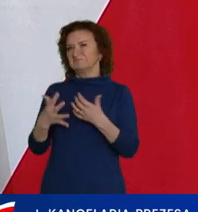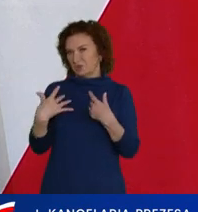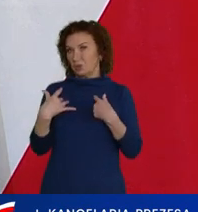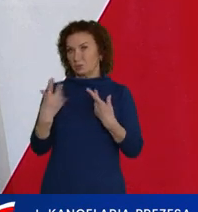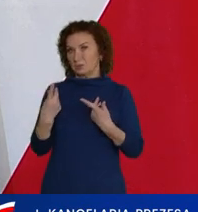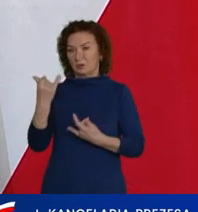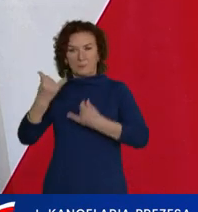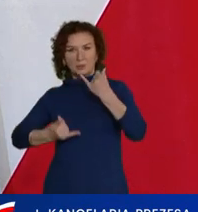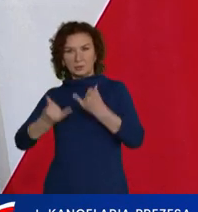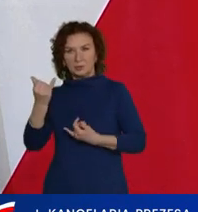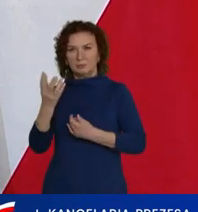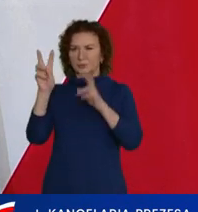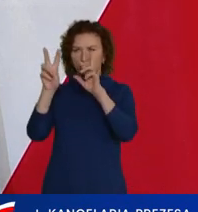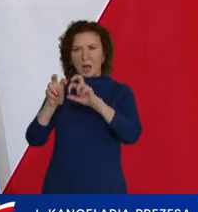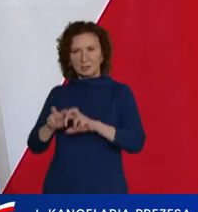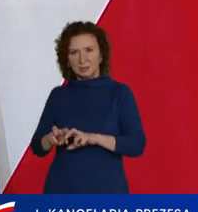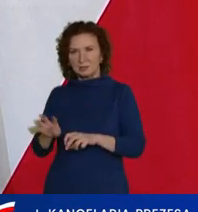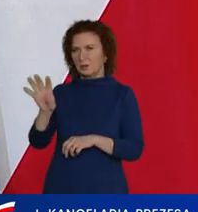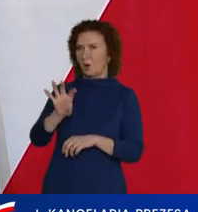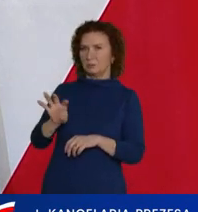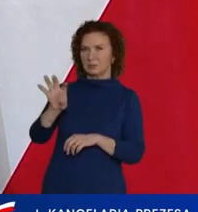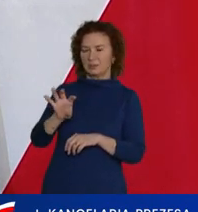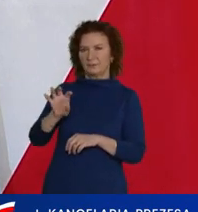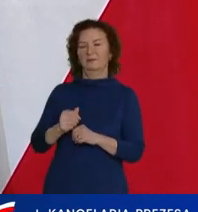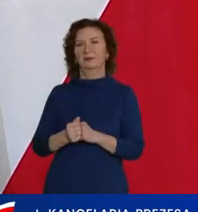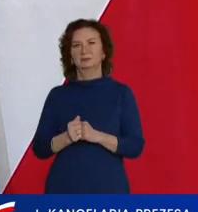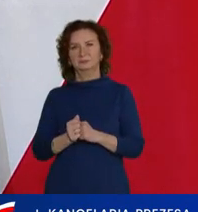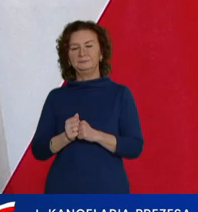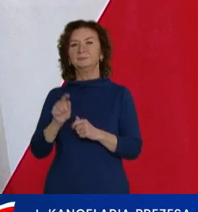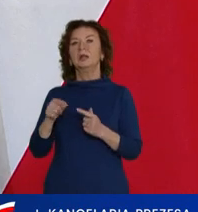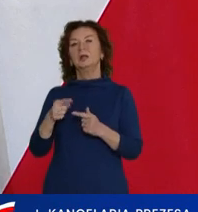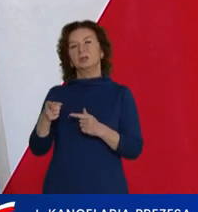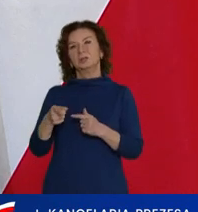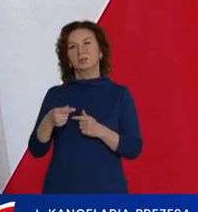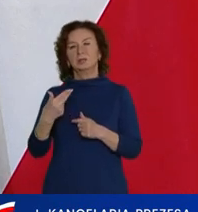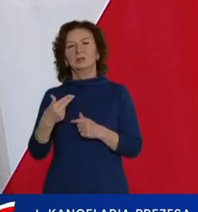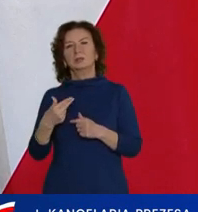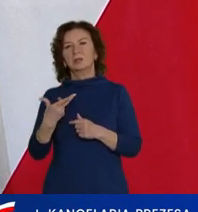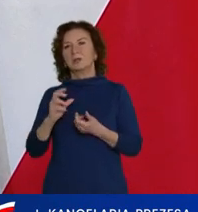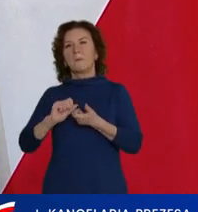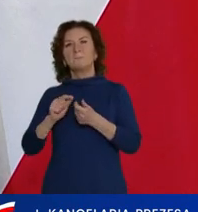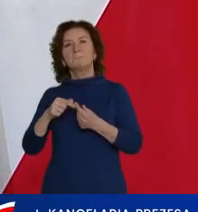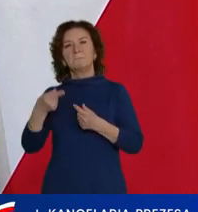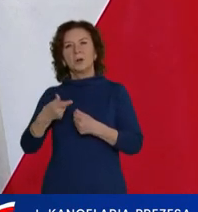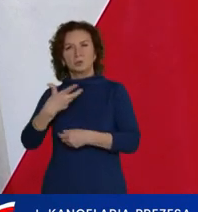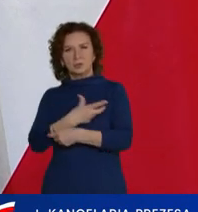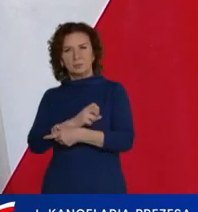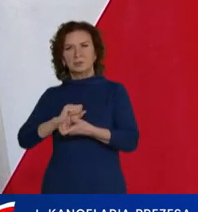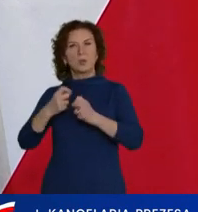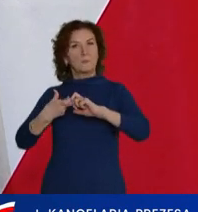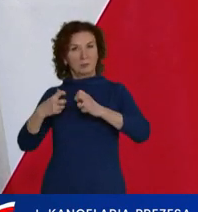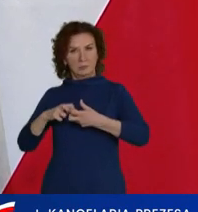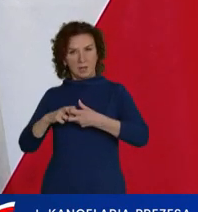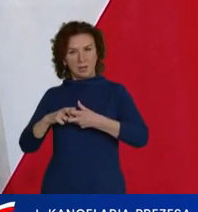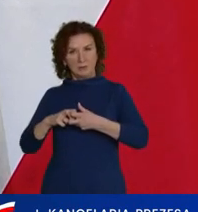będziemy z monitoringu niepożądanych odczynów poszczepiennych czy z informacji, które systematycznie zbieramy